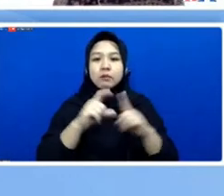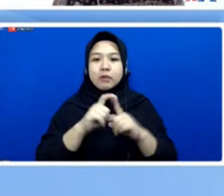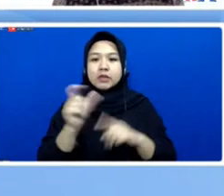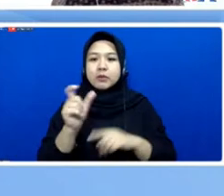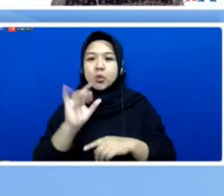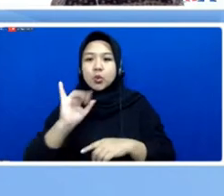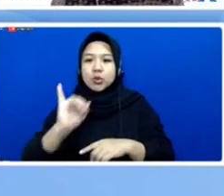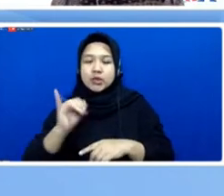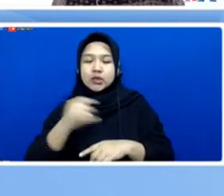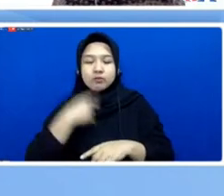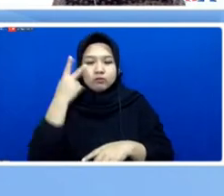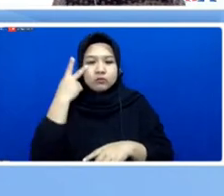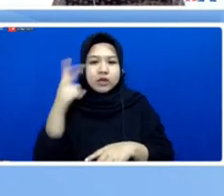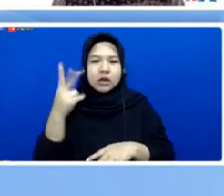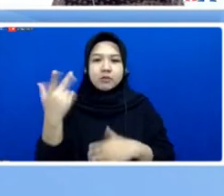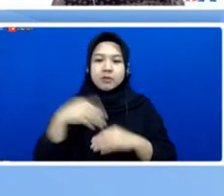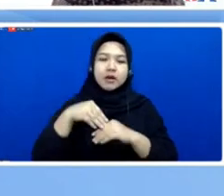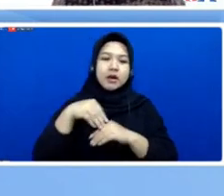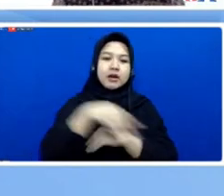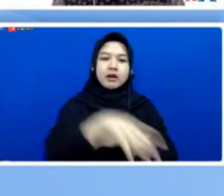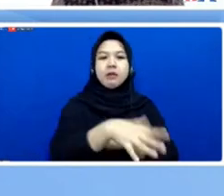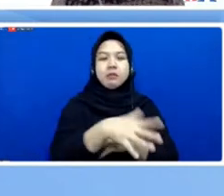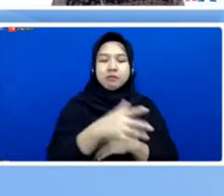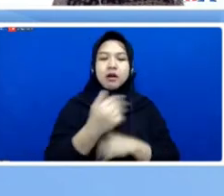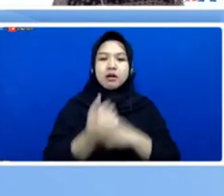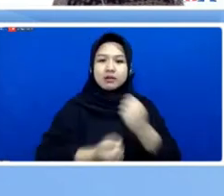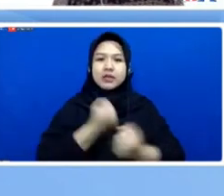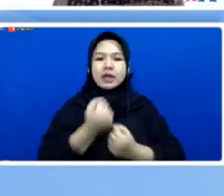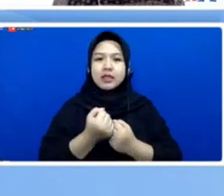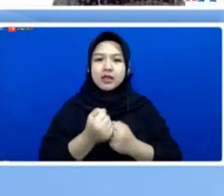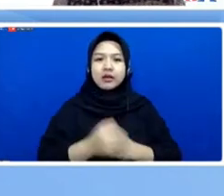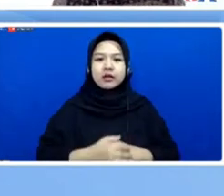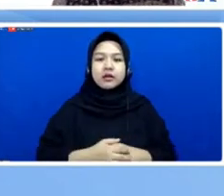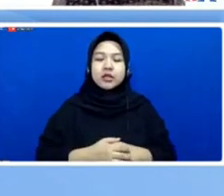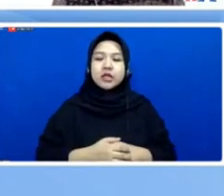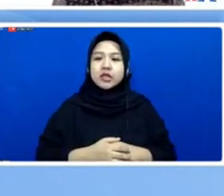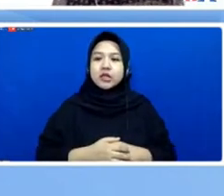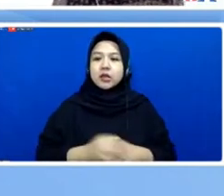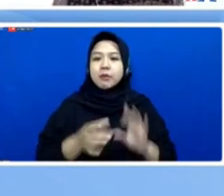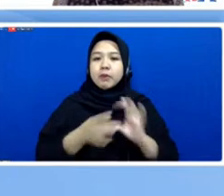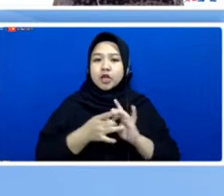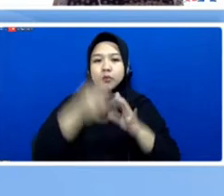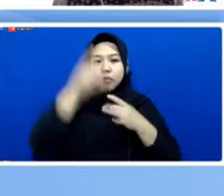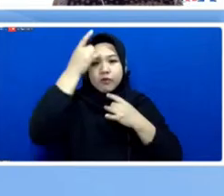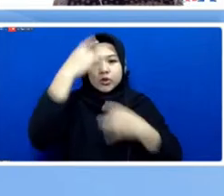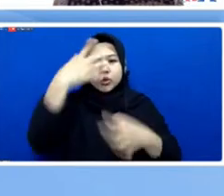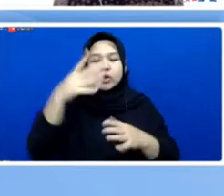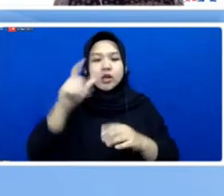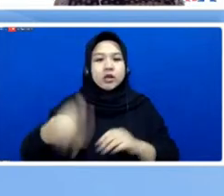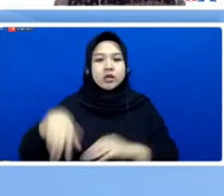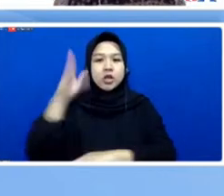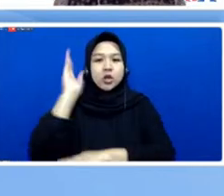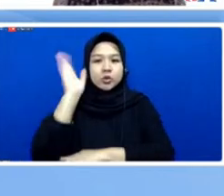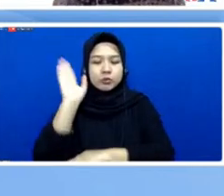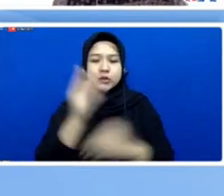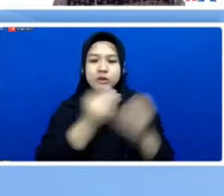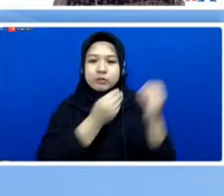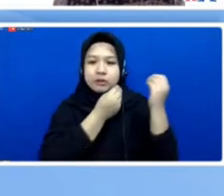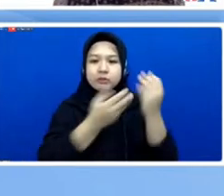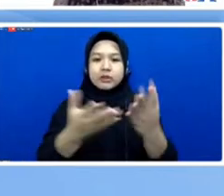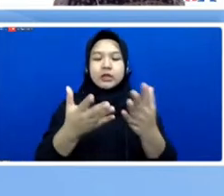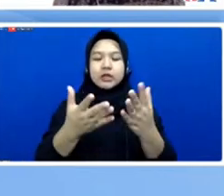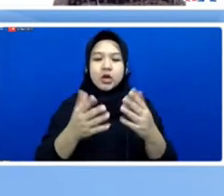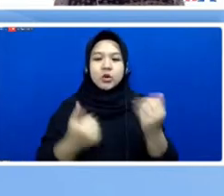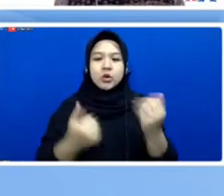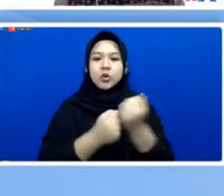untuk melihat dampak dari apa yang kami lakukan. Kemudian mitra profesional menjadi narasumber bagaimana memberikan dukungan teknis dan